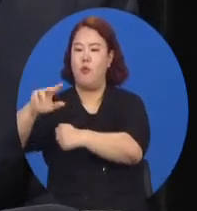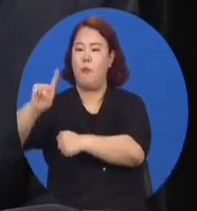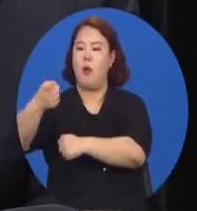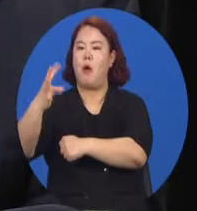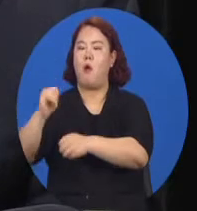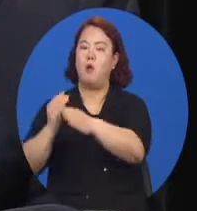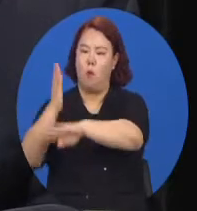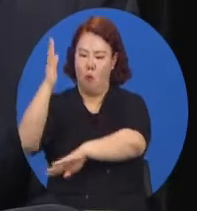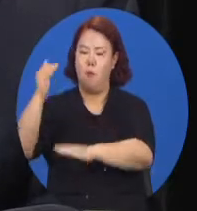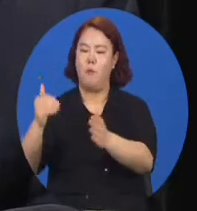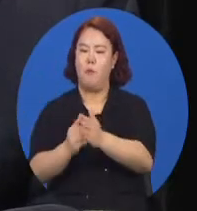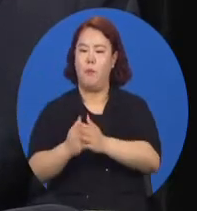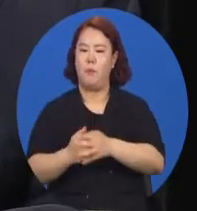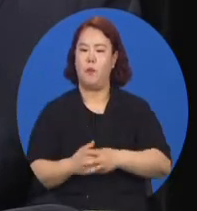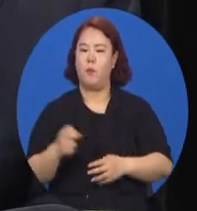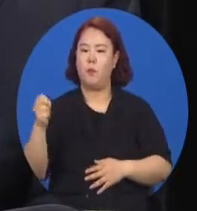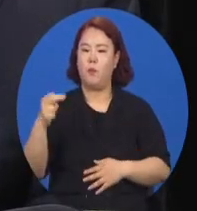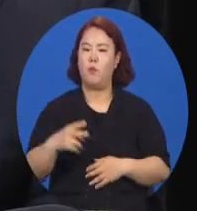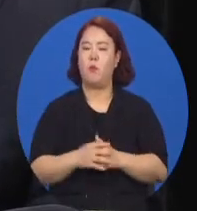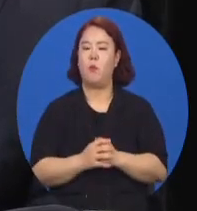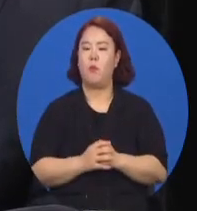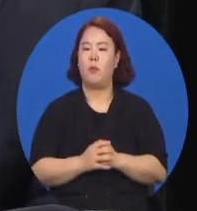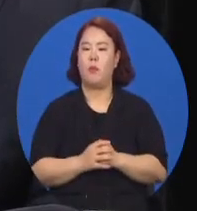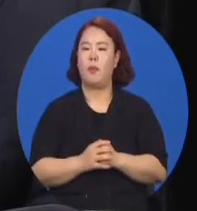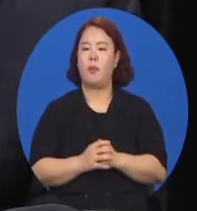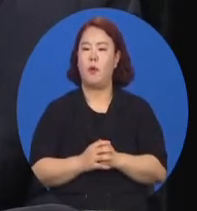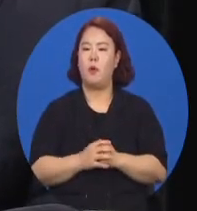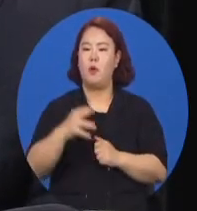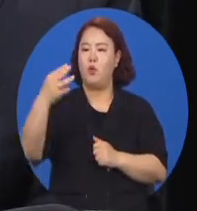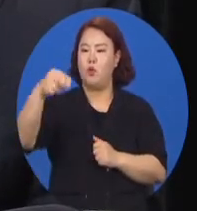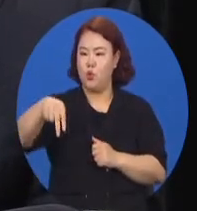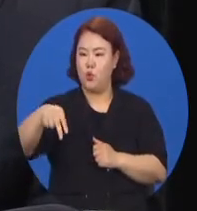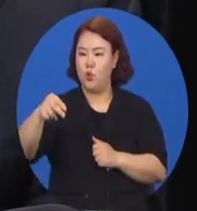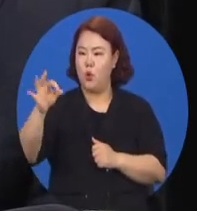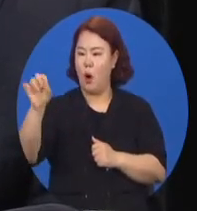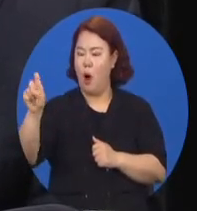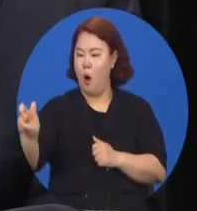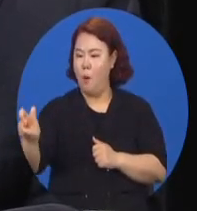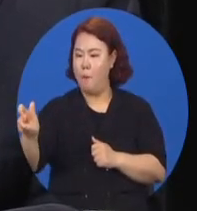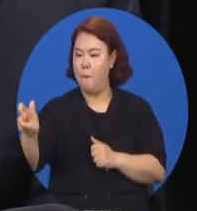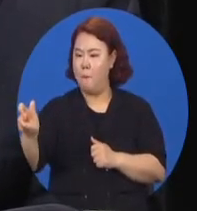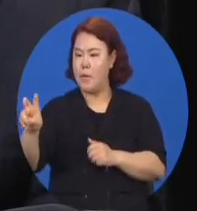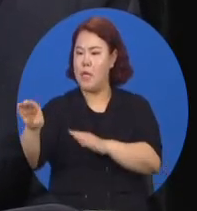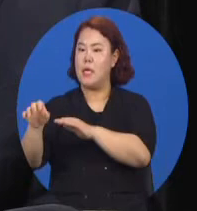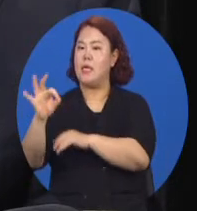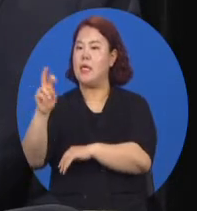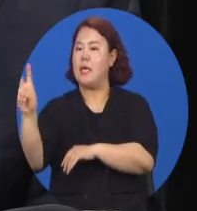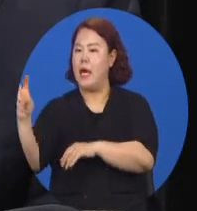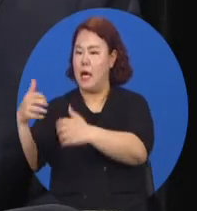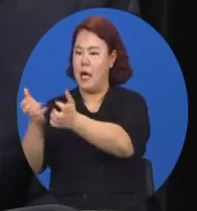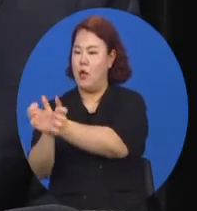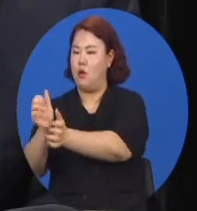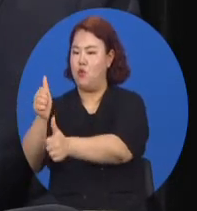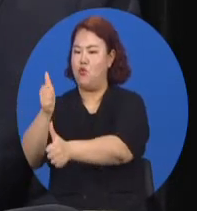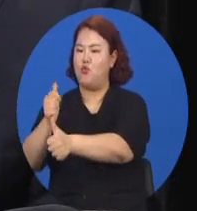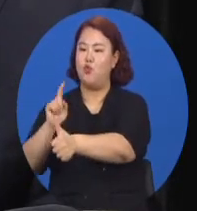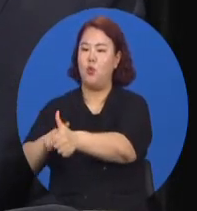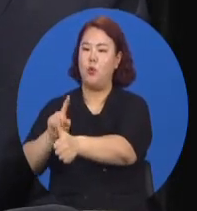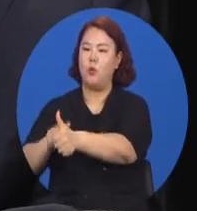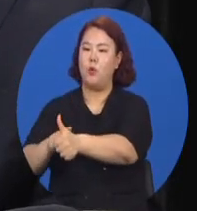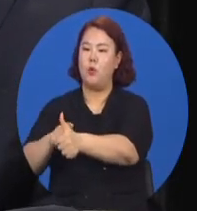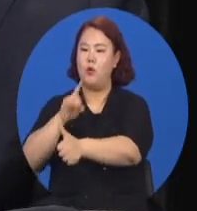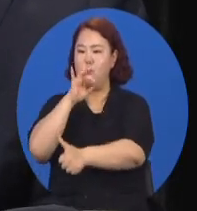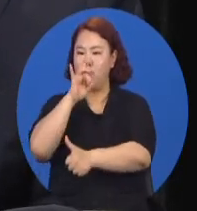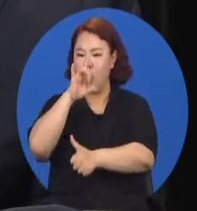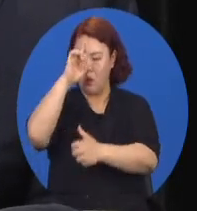과연 유한호 후보와 엄태영 후보님 같은 야당 후보가 중앙정부와 협상해서 이런 행사를 유치할